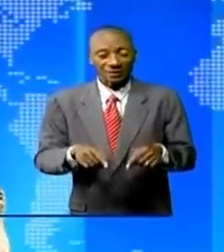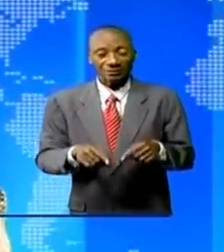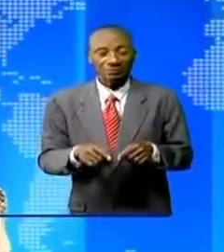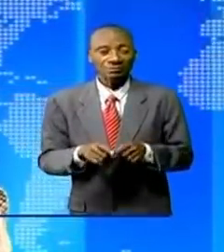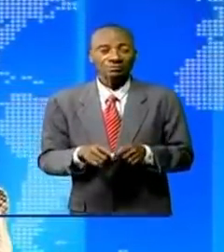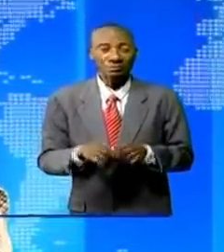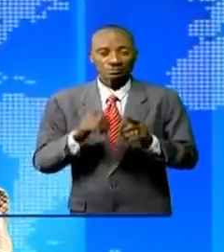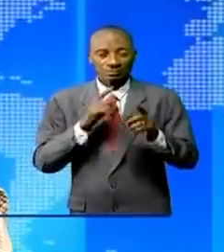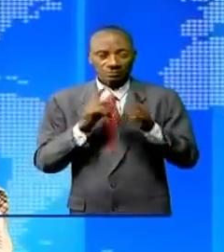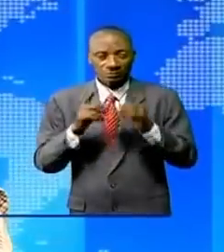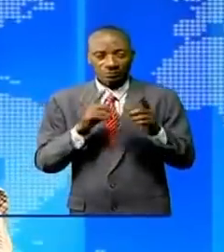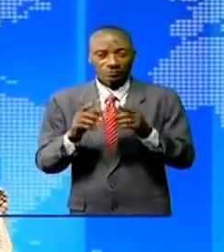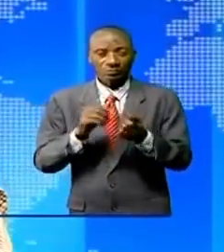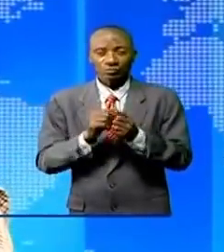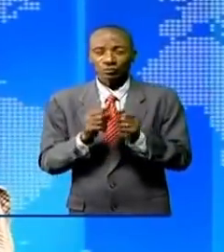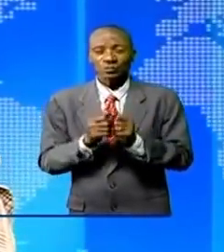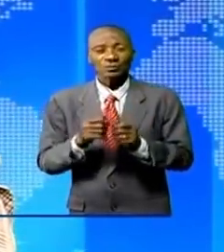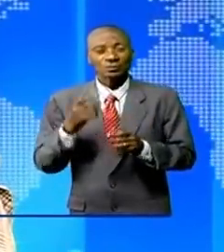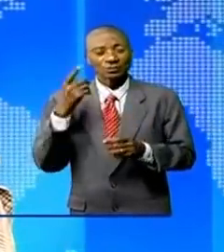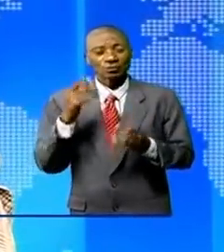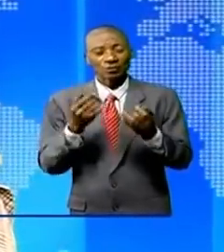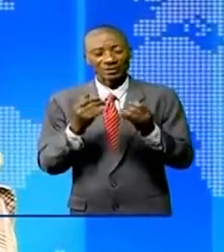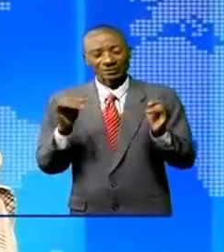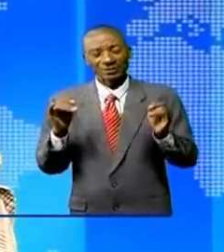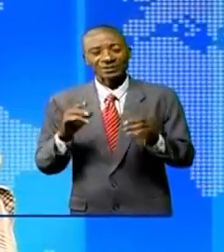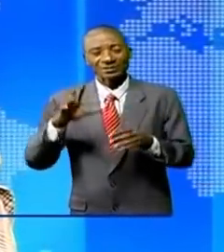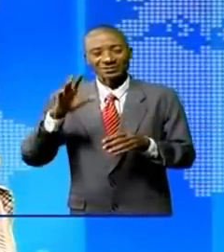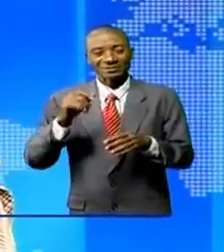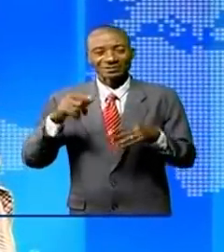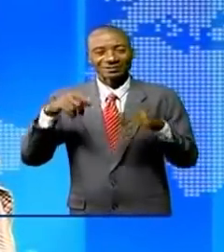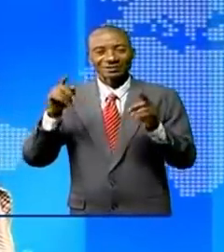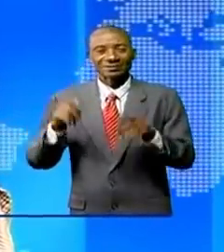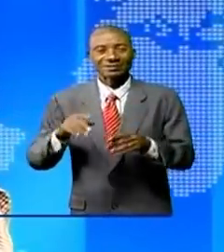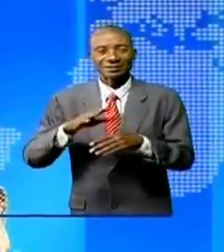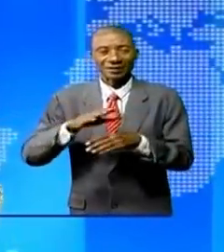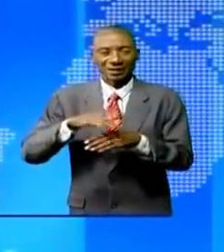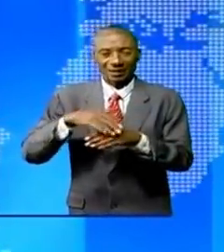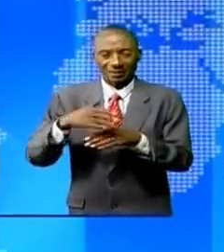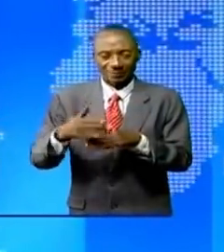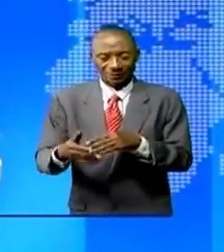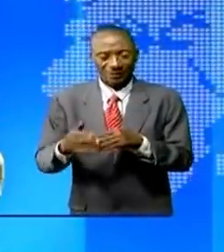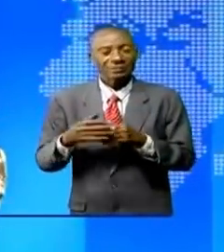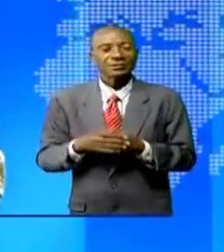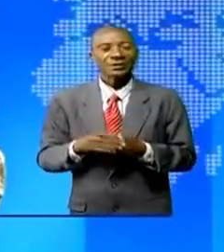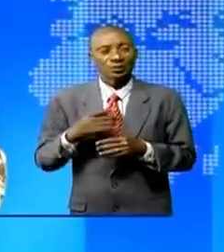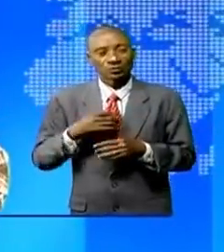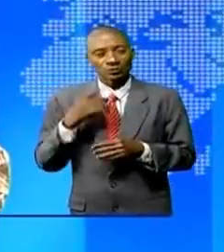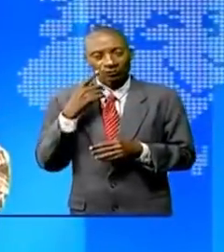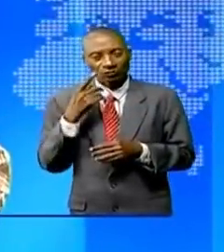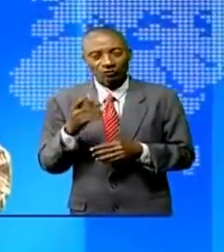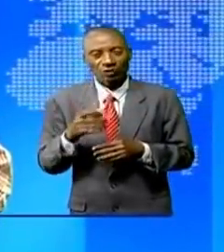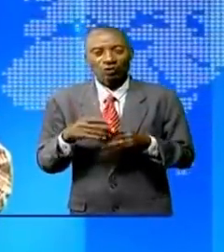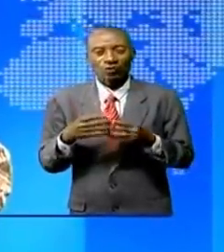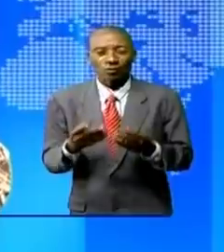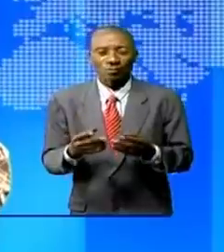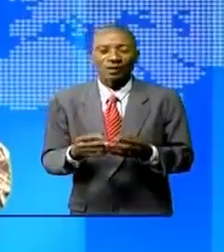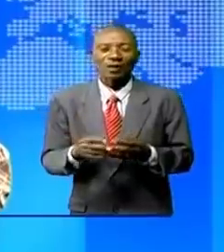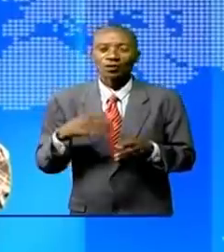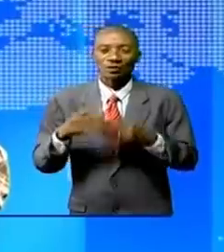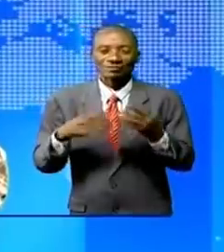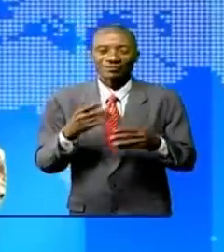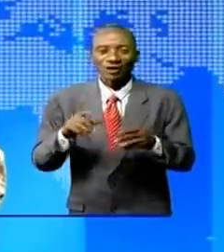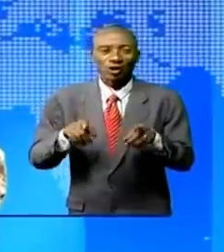de l'indépendance. 40 ans après, le Parti pour l'Unité s'est souvenu de cette figure historique qui a marqué plusieurs générations.